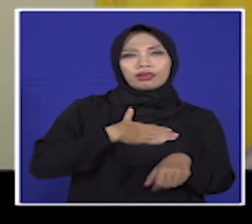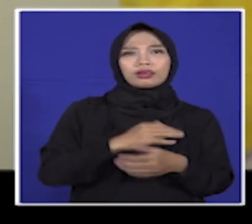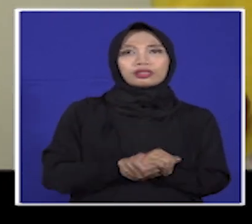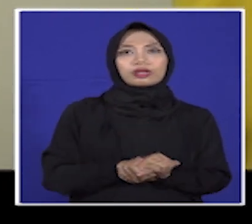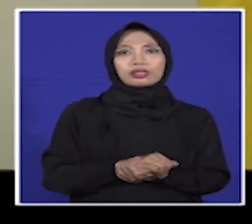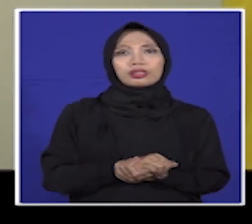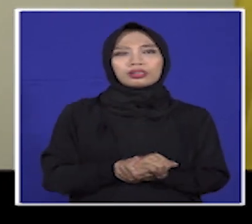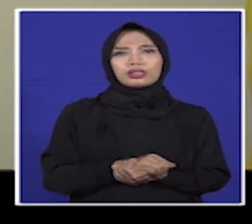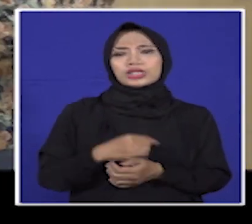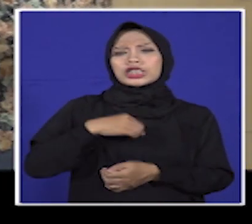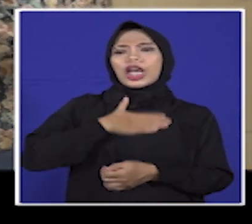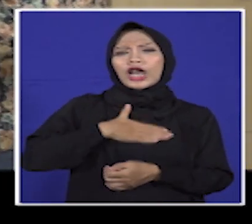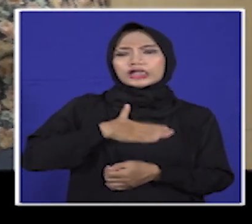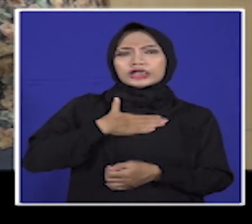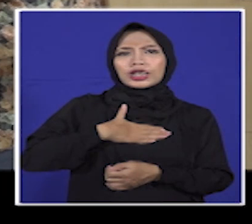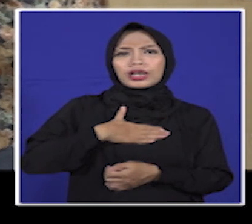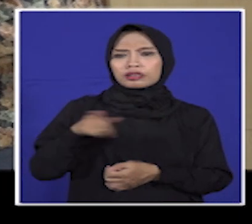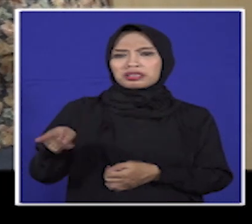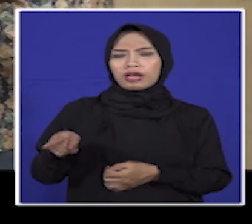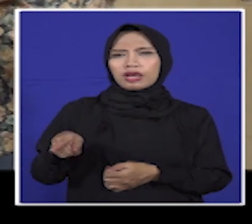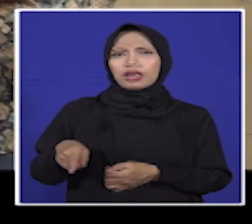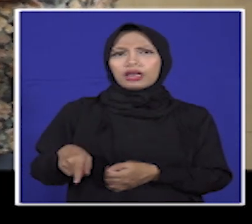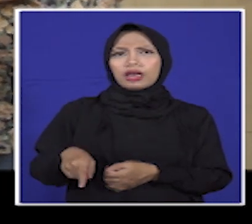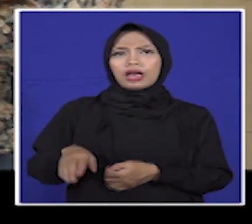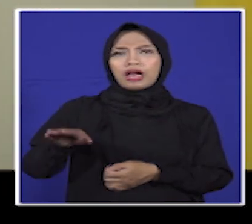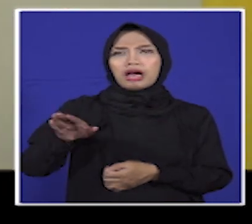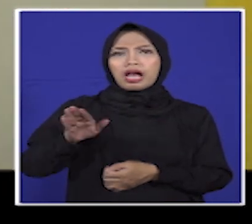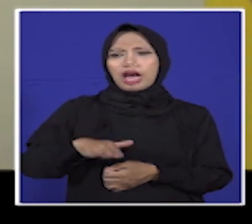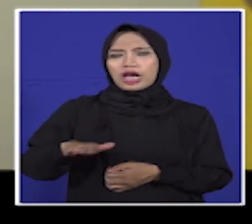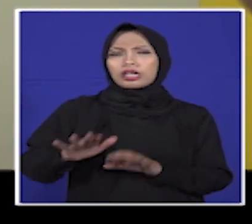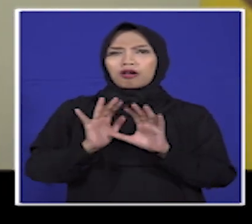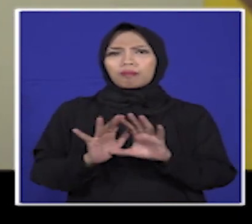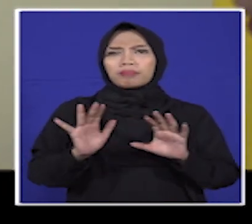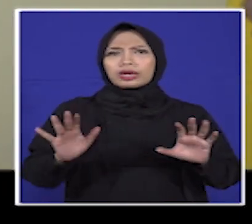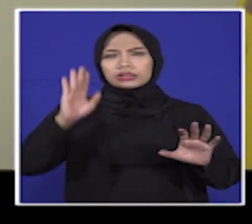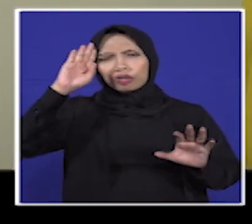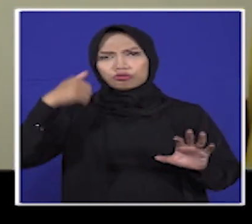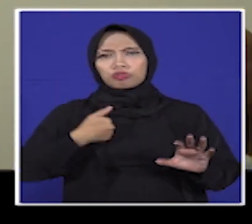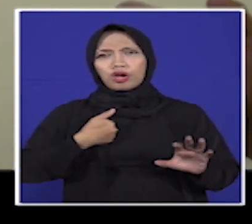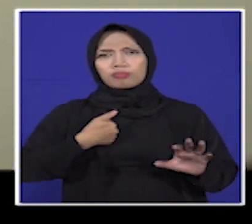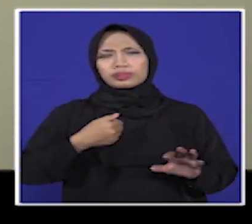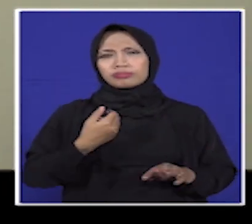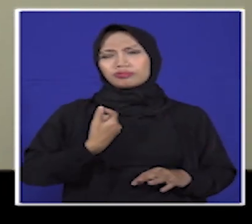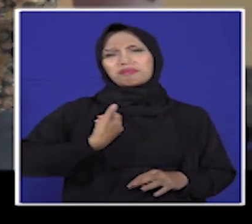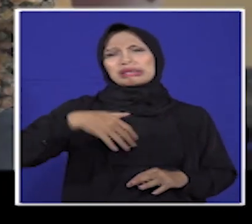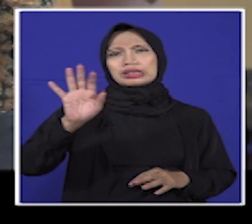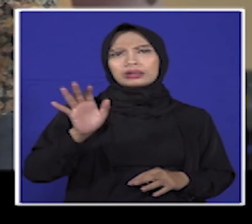buat ngurusin anaknya karena kesian udah terlalu banyak. Lagi pula suaminya udah gak ada. Ya, aku sih gak masalah Mas.